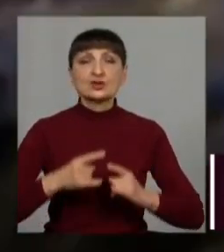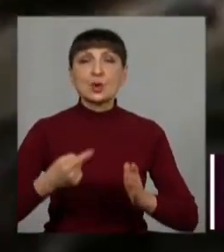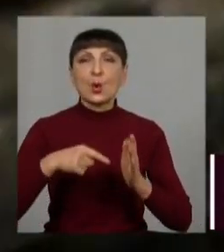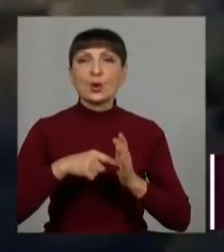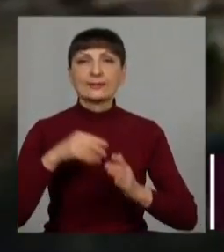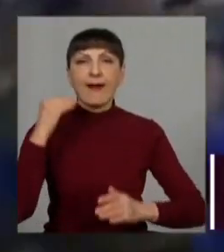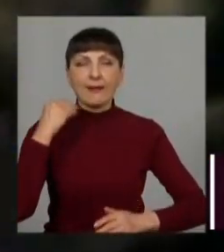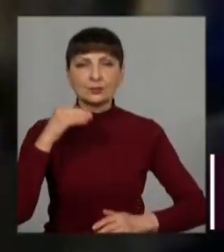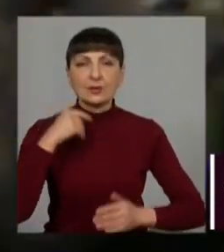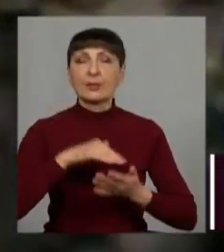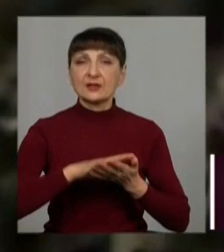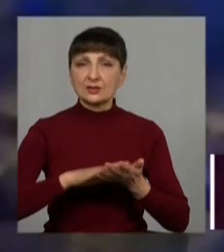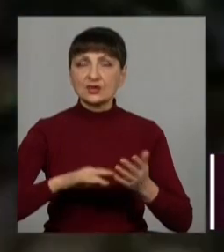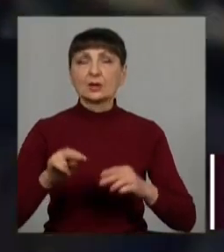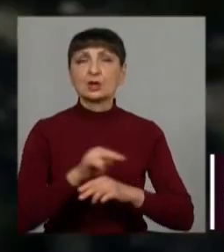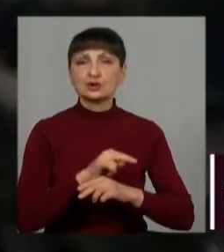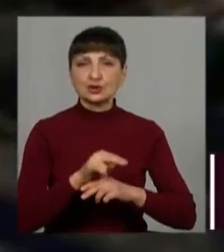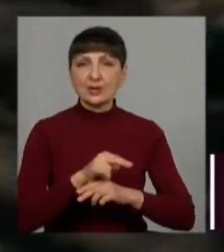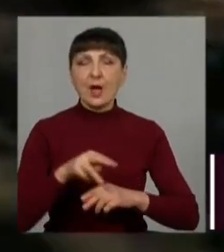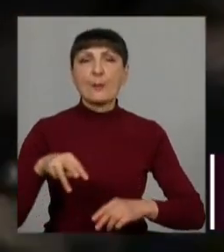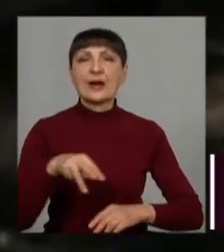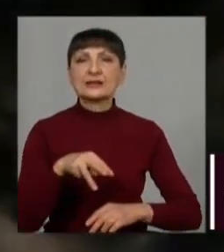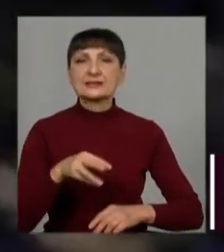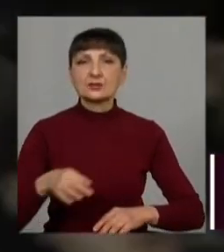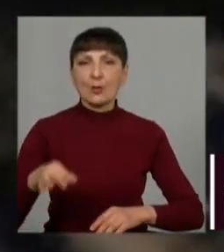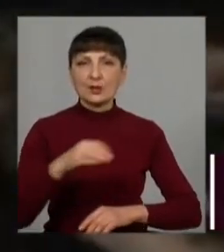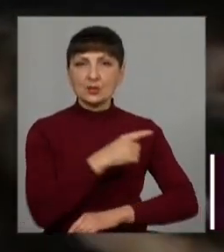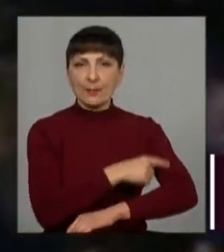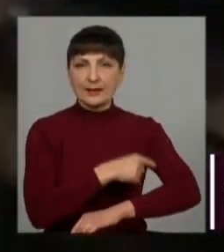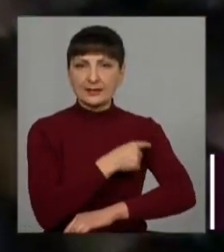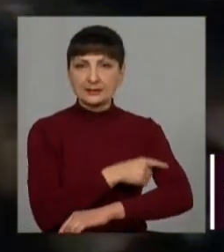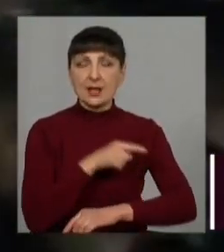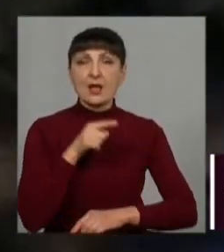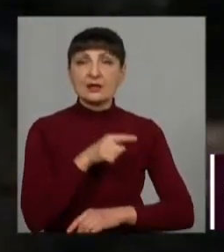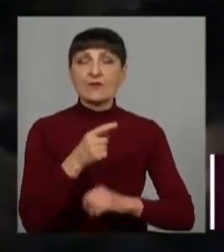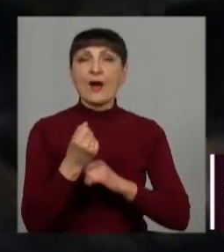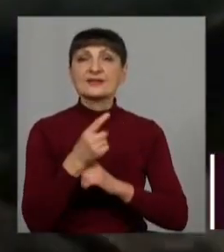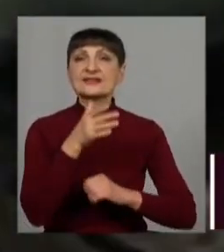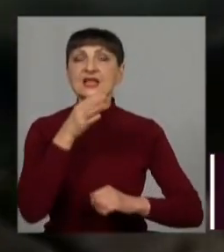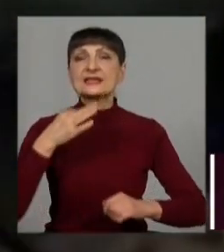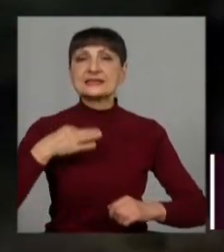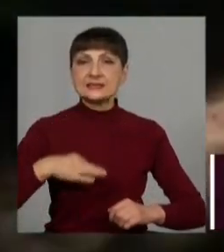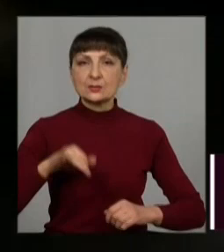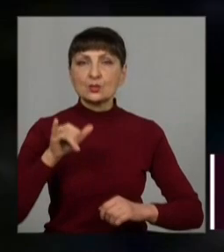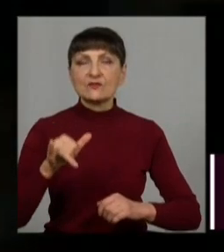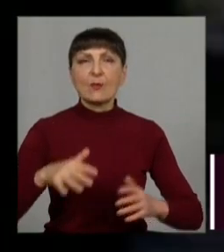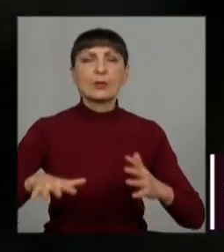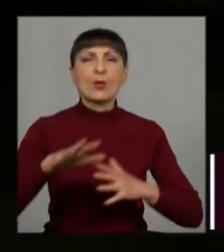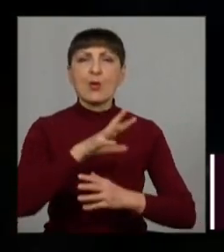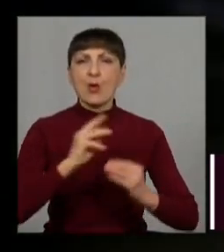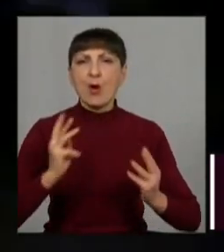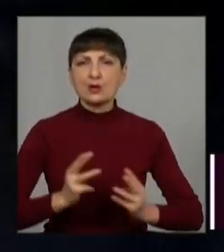продолжает получать лечение в мангистауской областной больницы его 11-летний сын у которого площадь термического ожога составляет